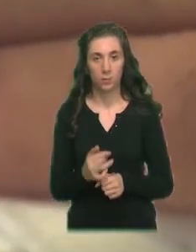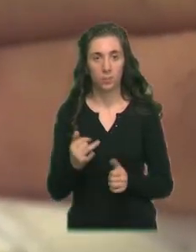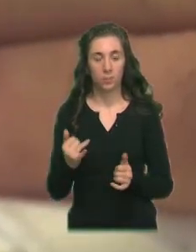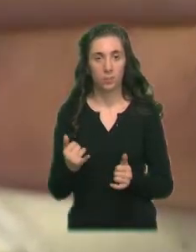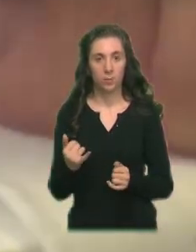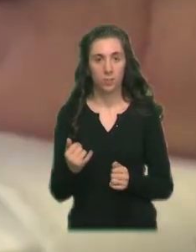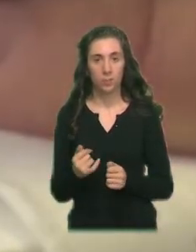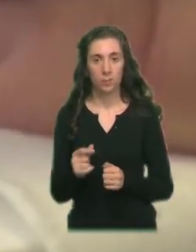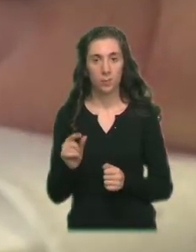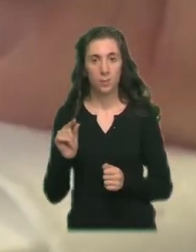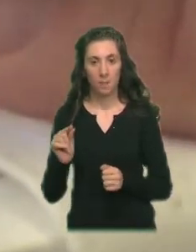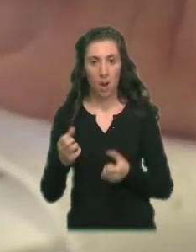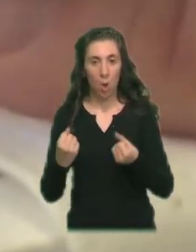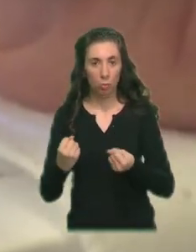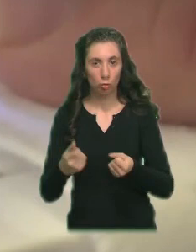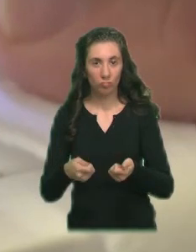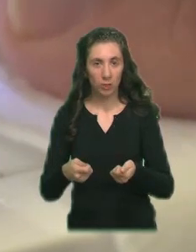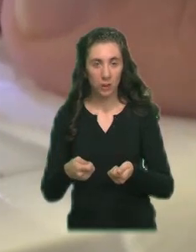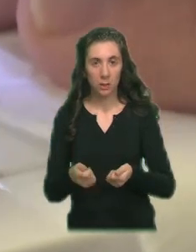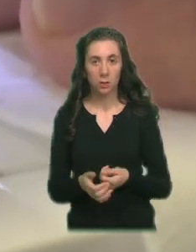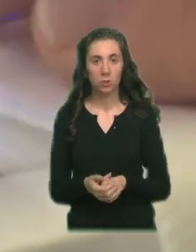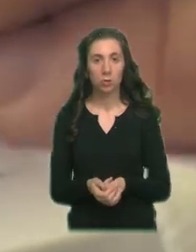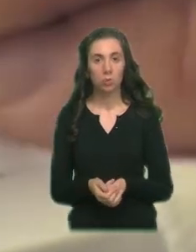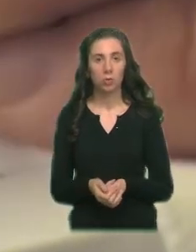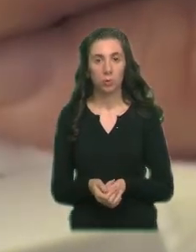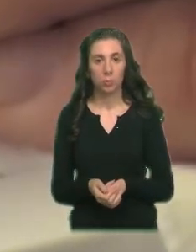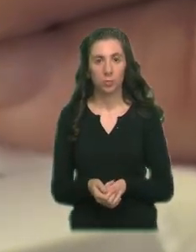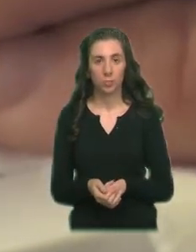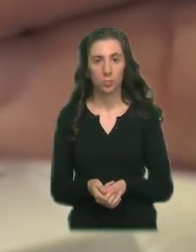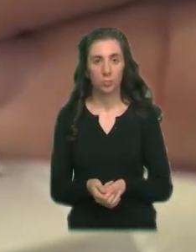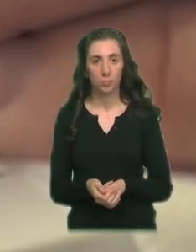Evo sad se malo učvrštiš ovako.